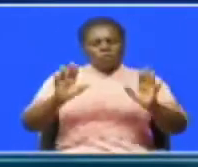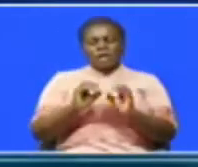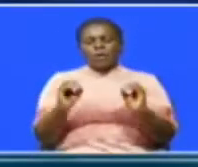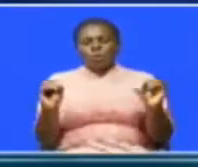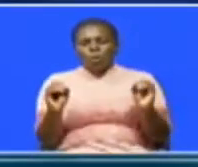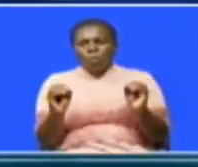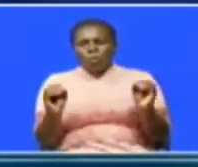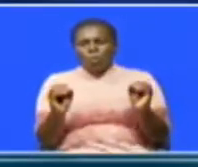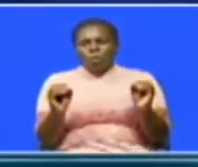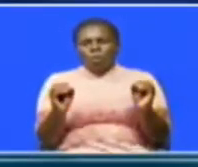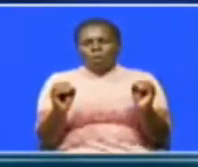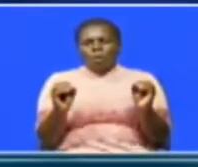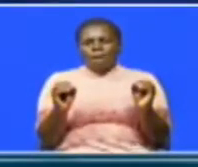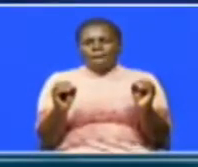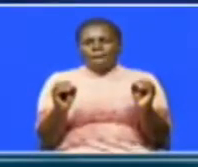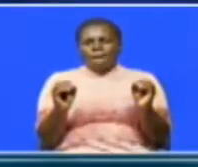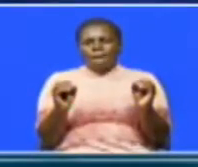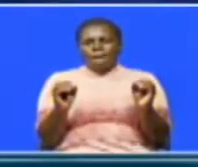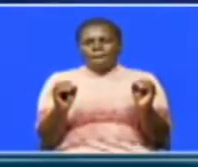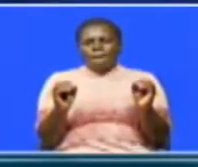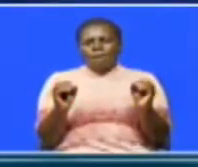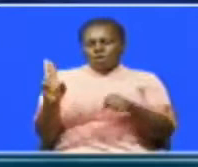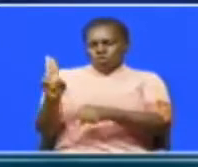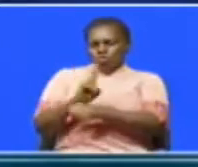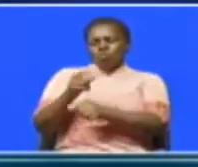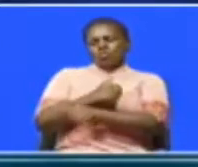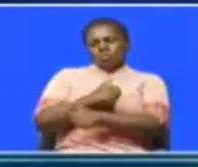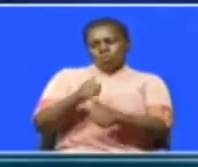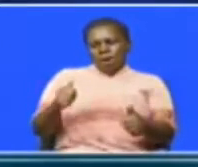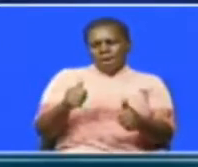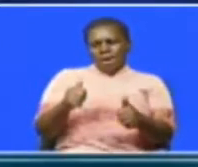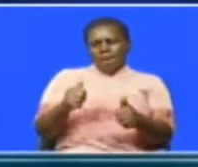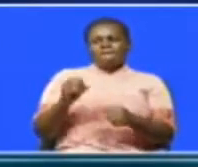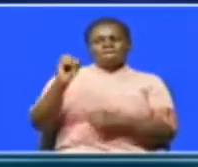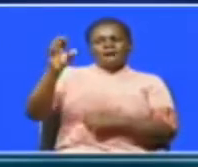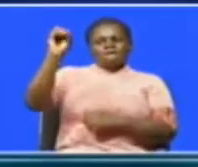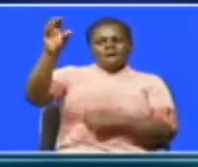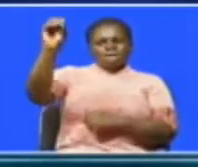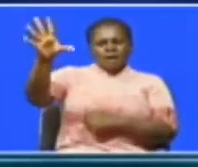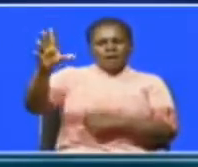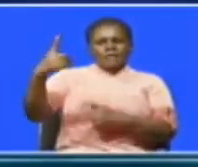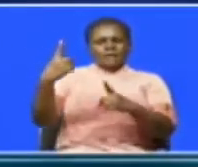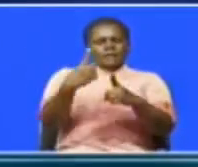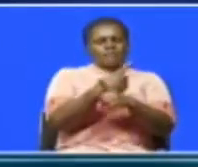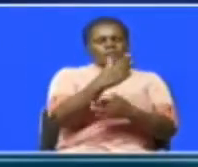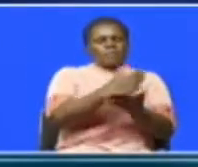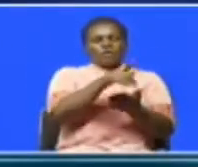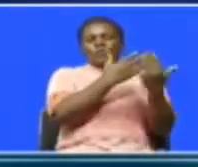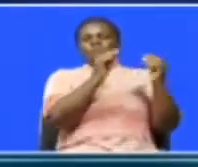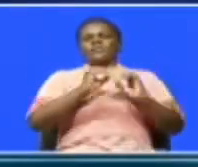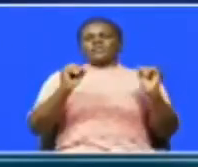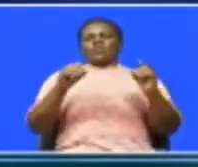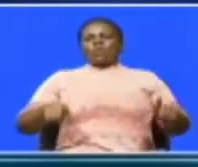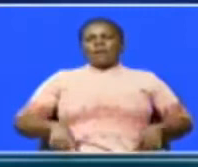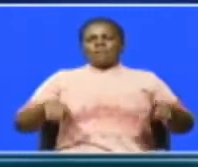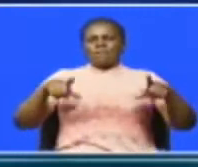a... Haijalishi talanta yako ni aina gani. Utumie vizuri. Itakupeleka mbali. Itakupeleka sehemu hukutarajia maishani.